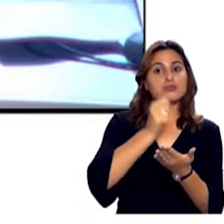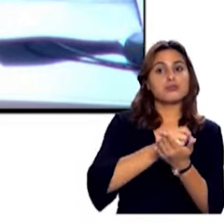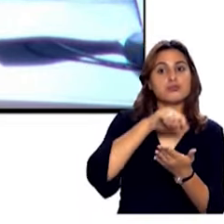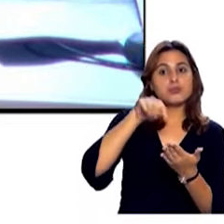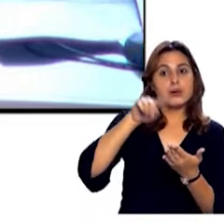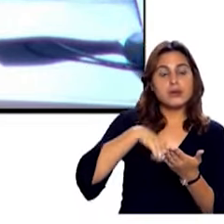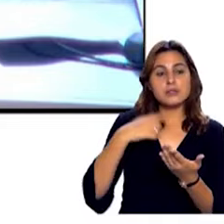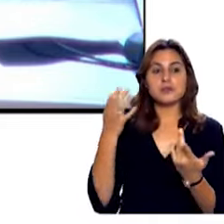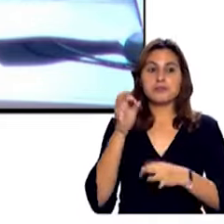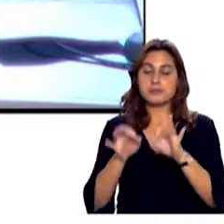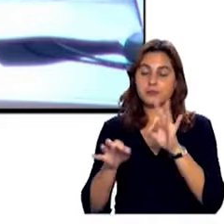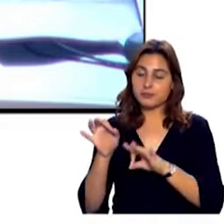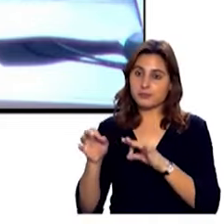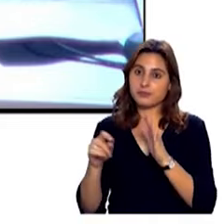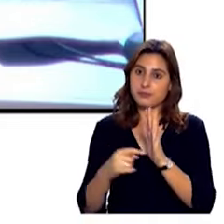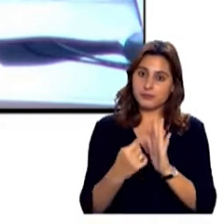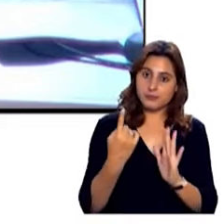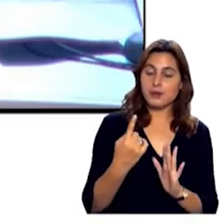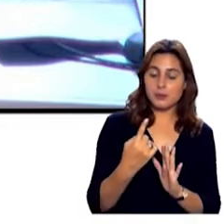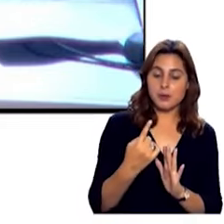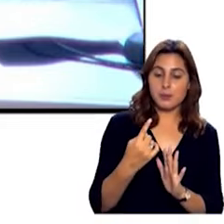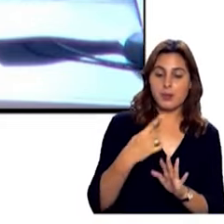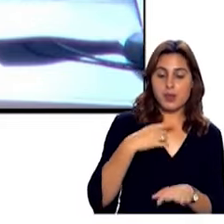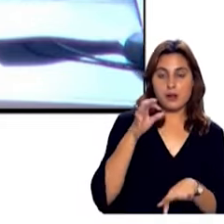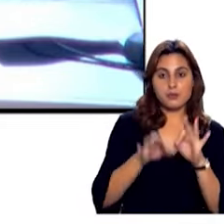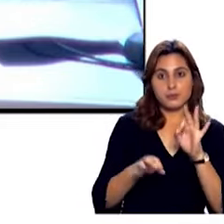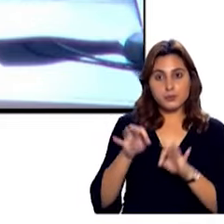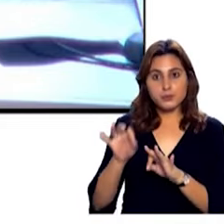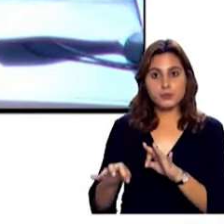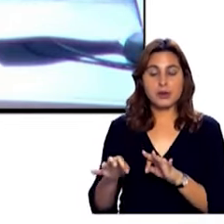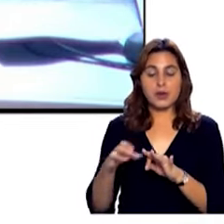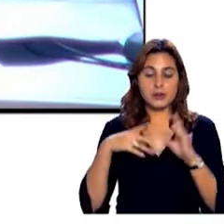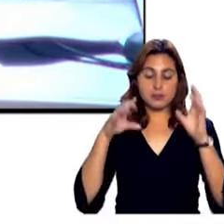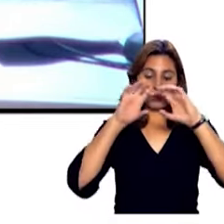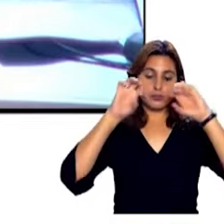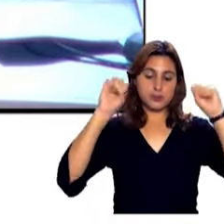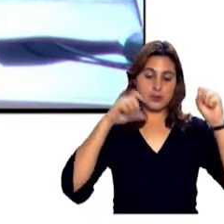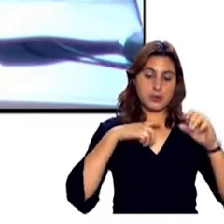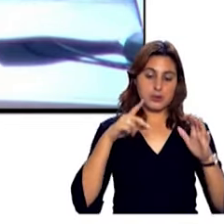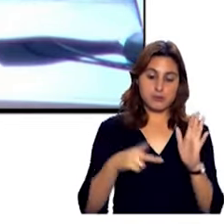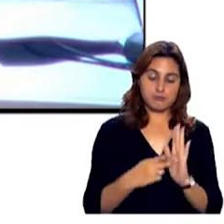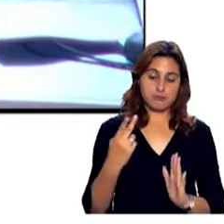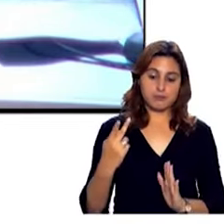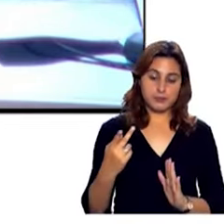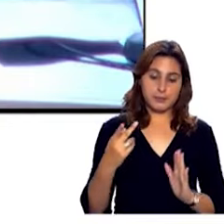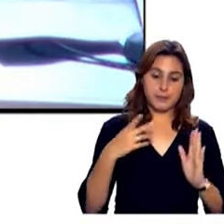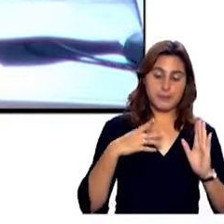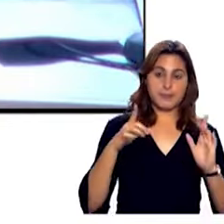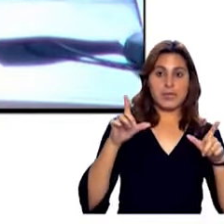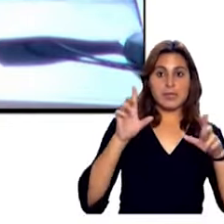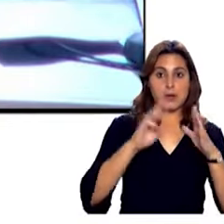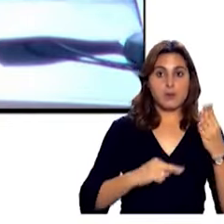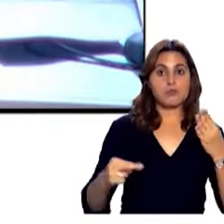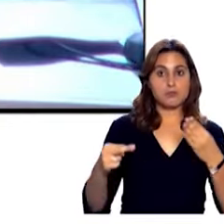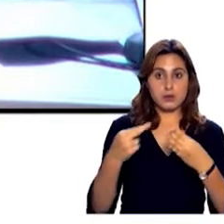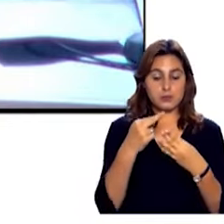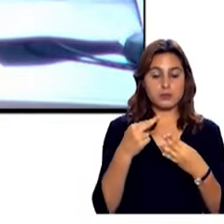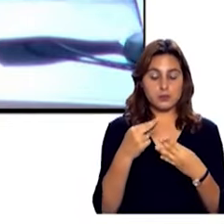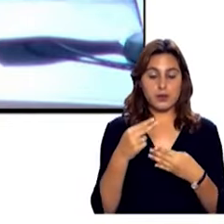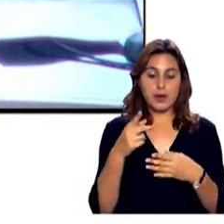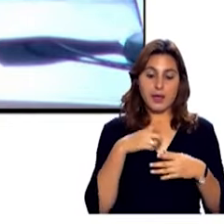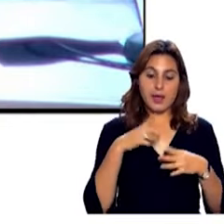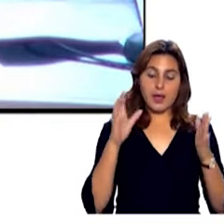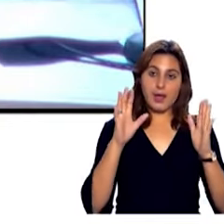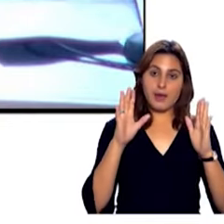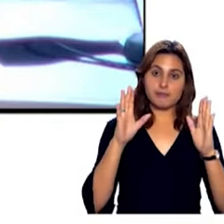commerciale quand Il y a un dei pourvoi parce que c'est un deux pourvoi c'est une assemblée plini de la cour de cassation les